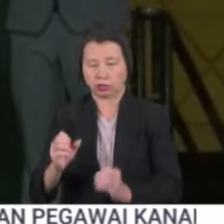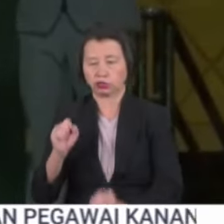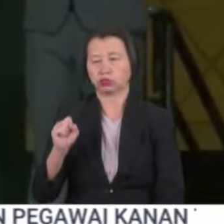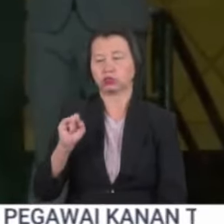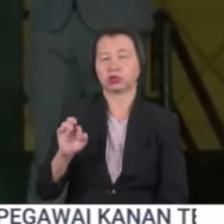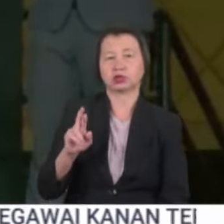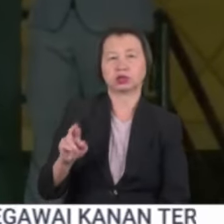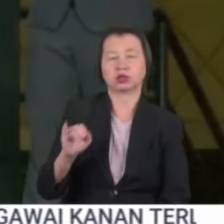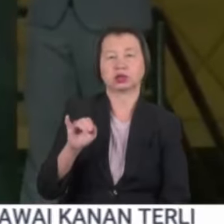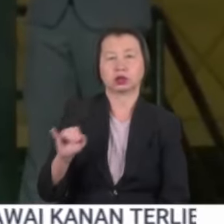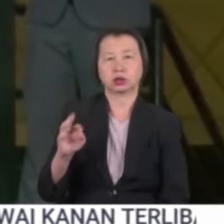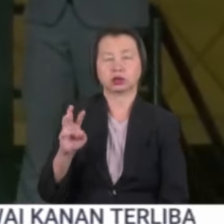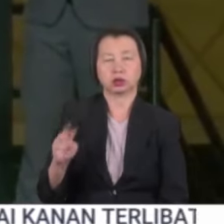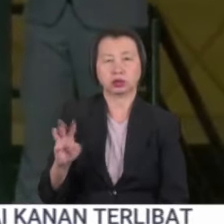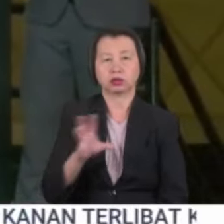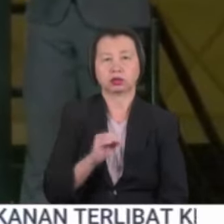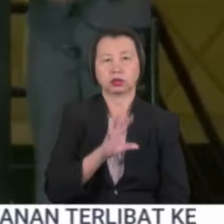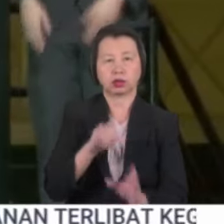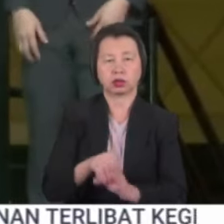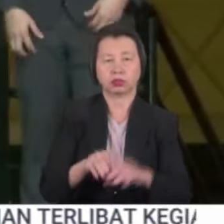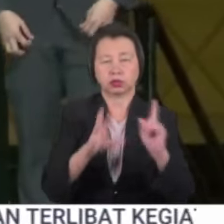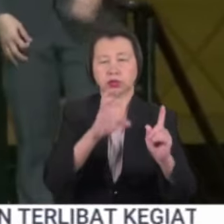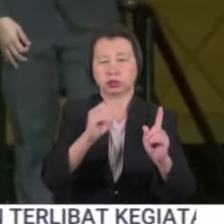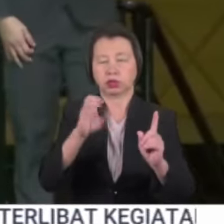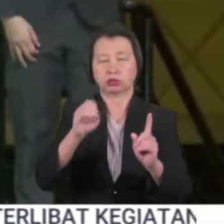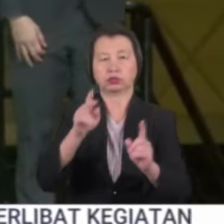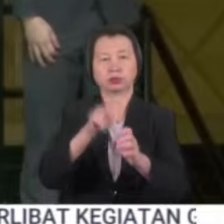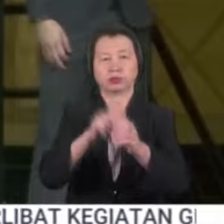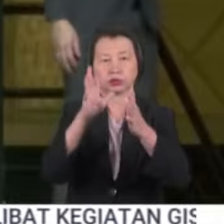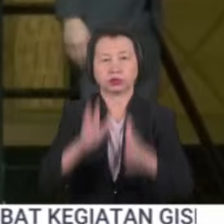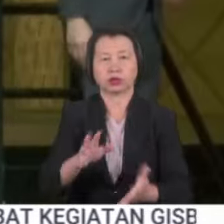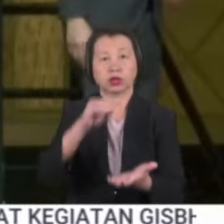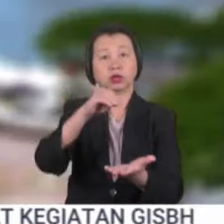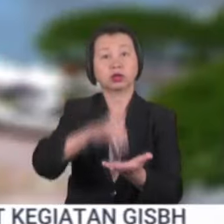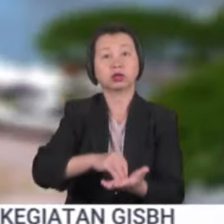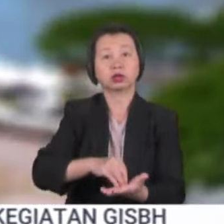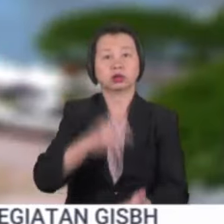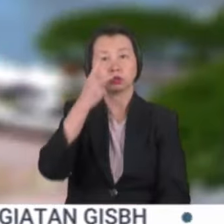yang dihadiri lebih 100 orang peserta di Kuching.